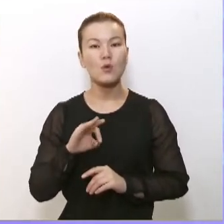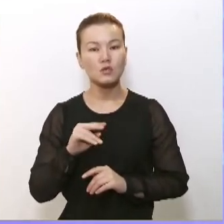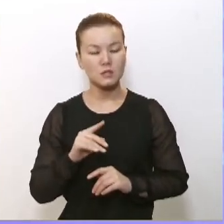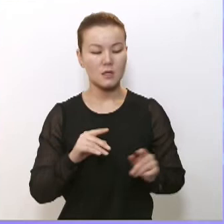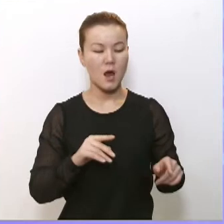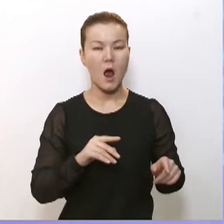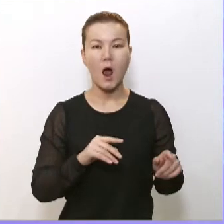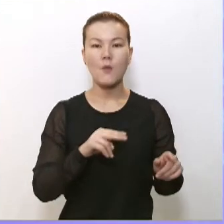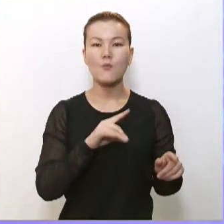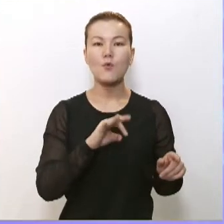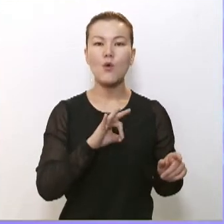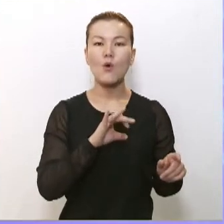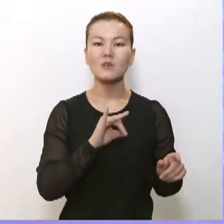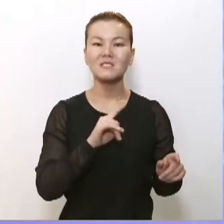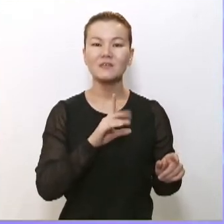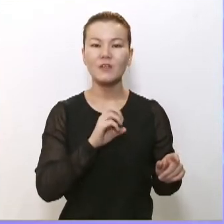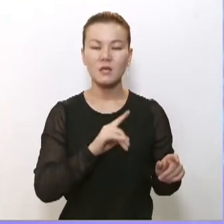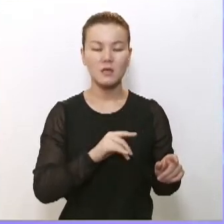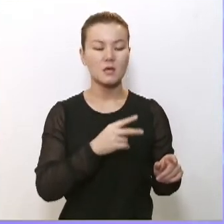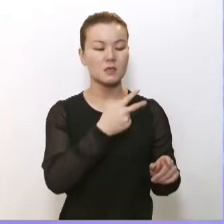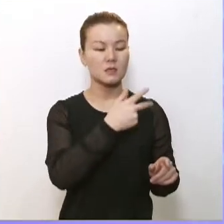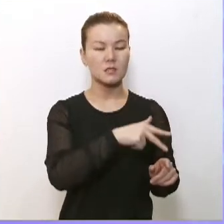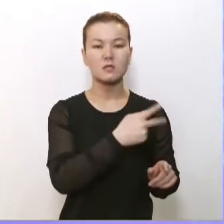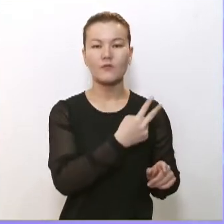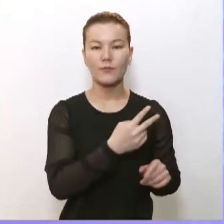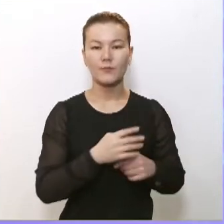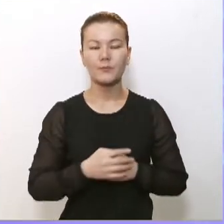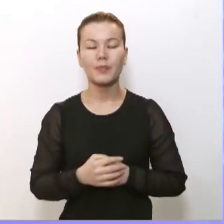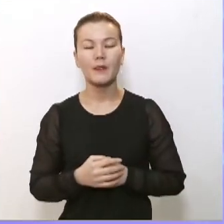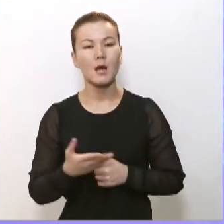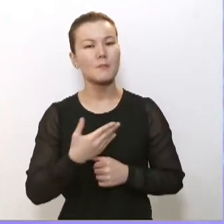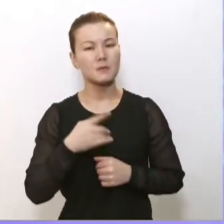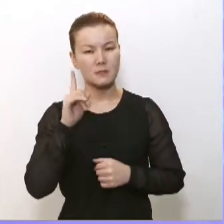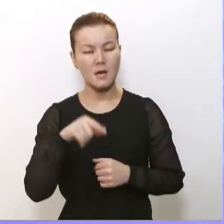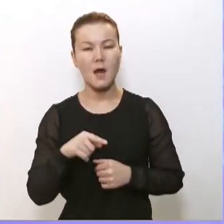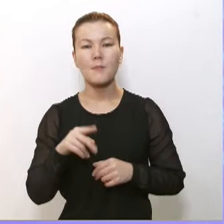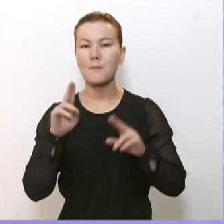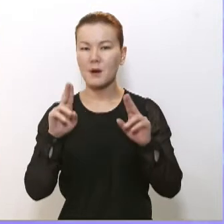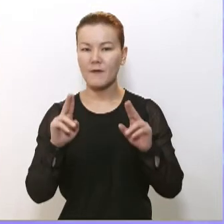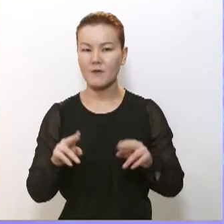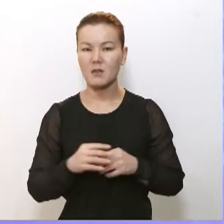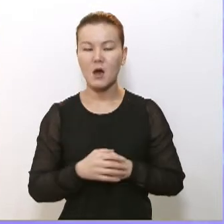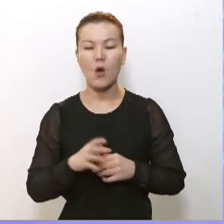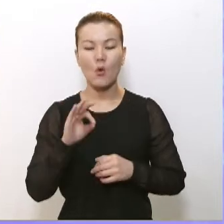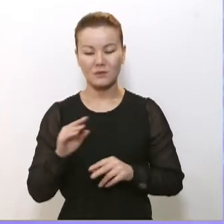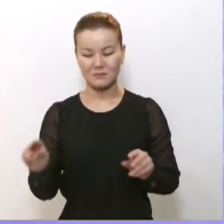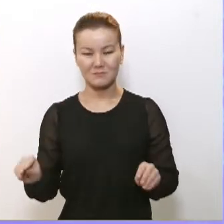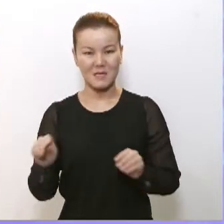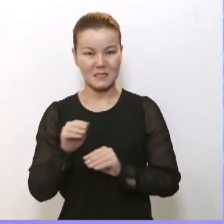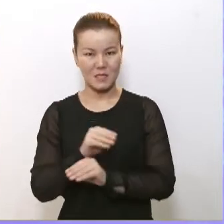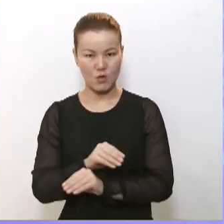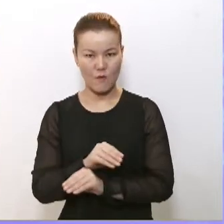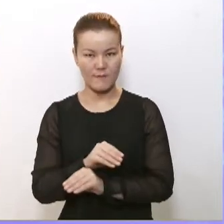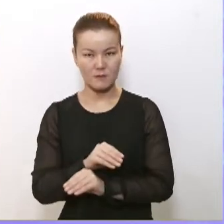произведения равно 32 мы с вами знаем правила от перестановки множителей